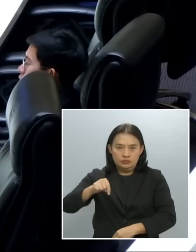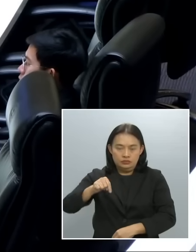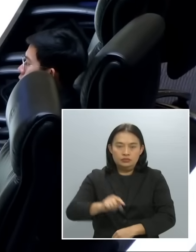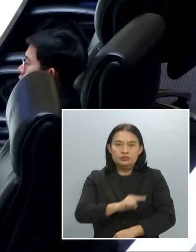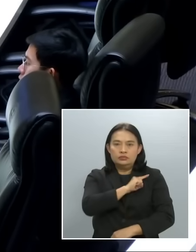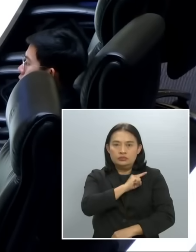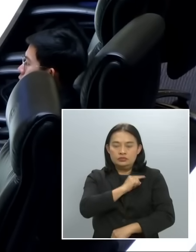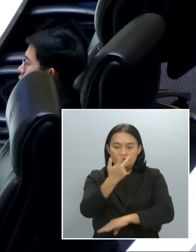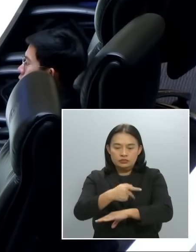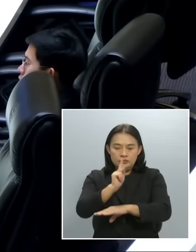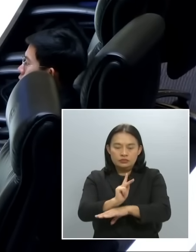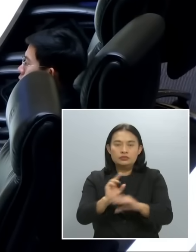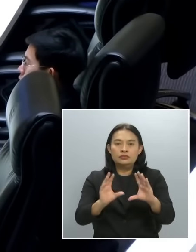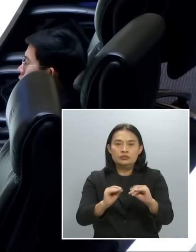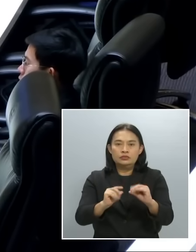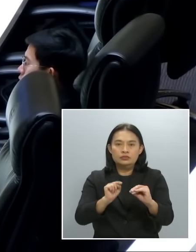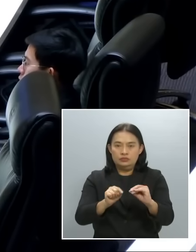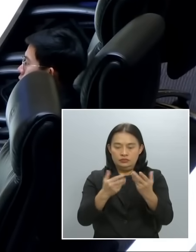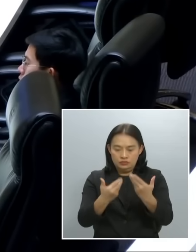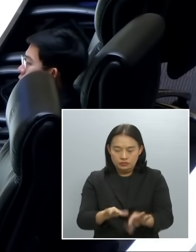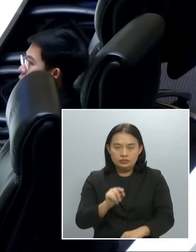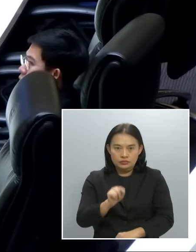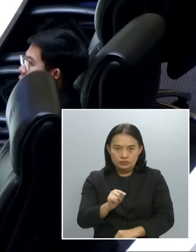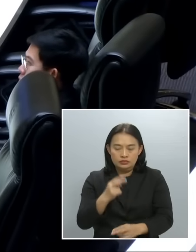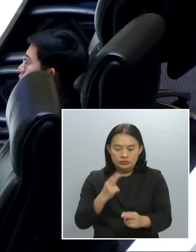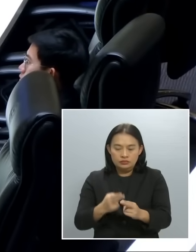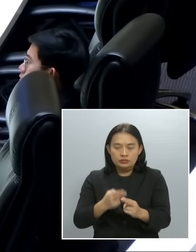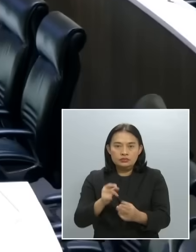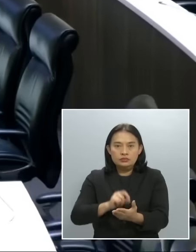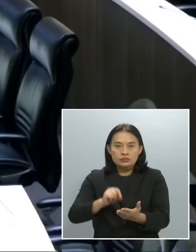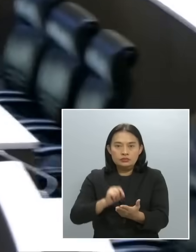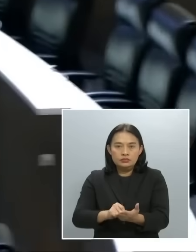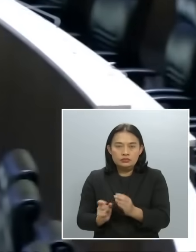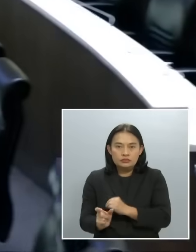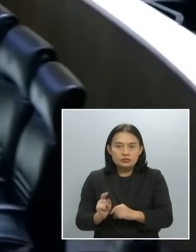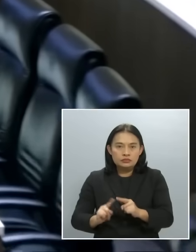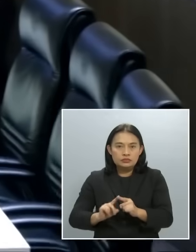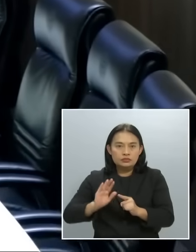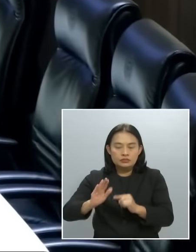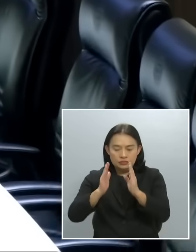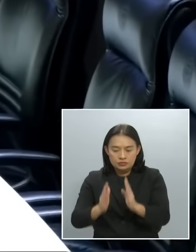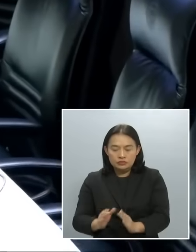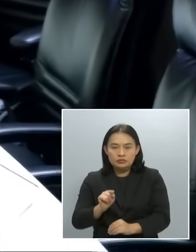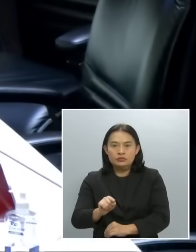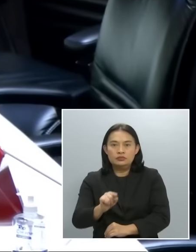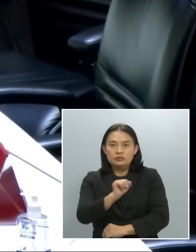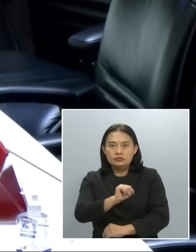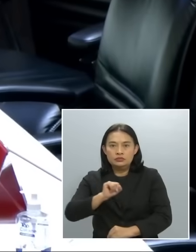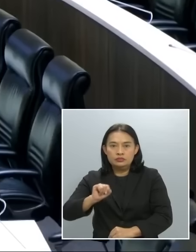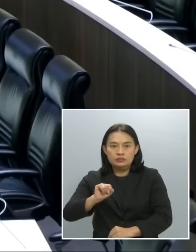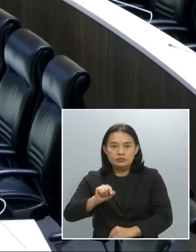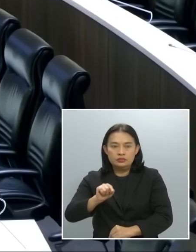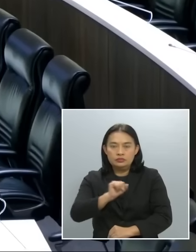เป็นประธานที่ประชุมนะคะซึ่งในการมาลงชื่อของสมาชิกในช่วงแรกปรากฏว่าสวส่วนใหญ่